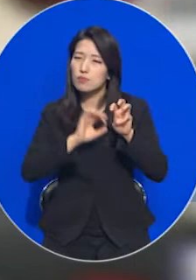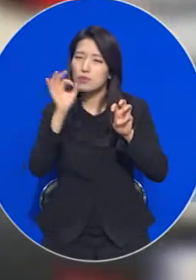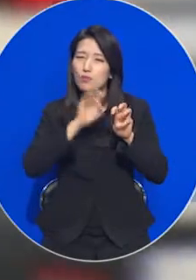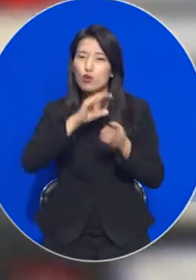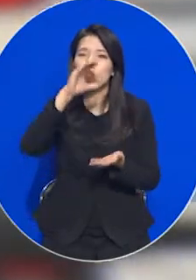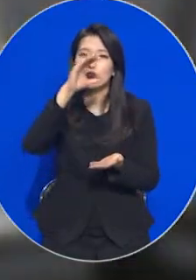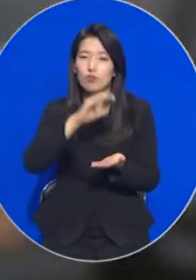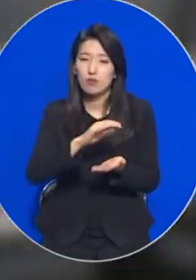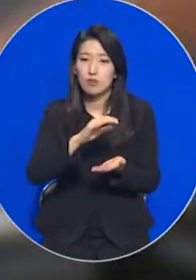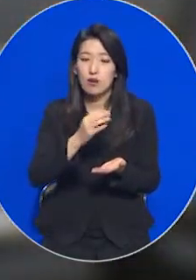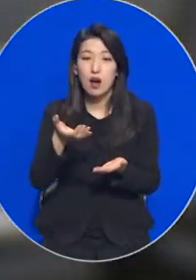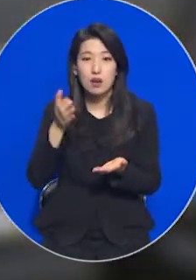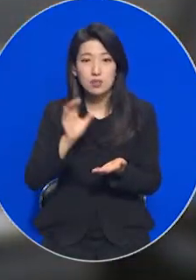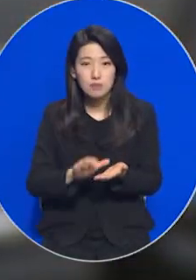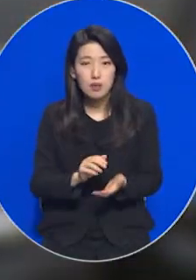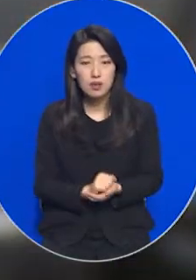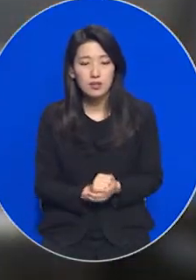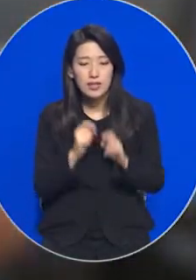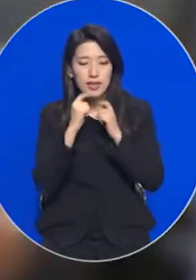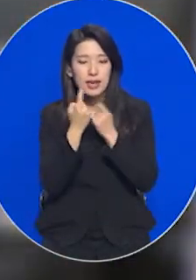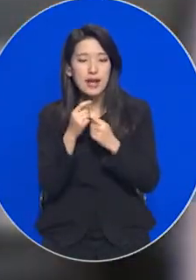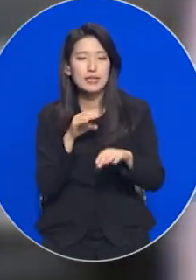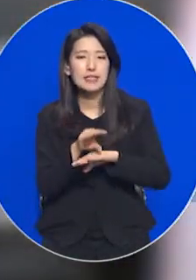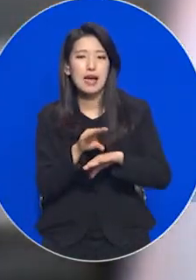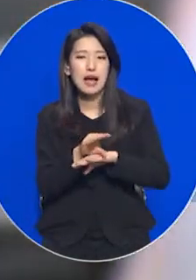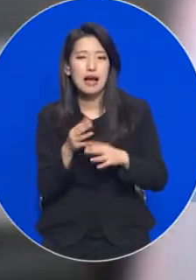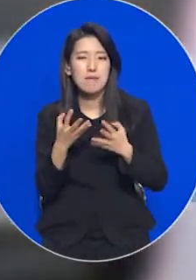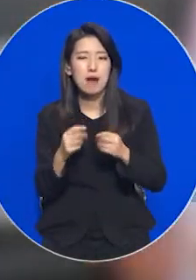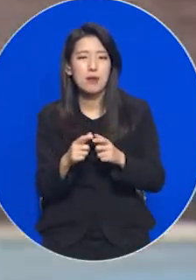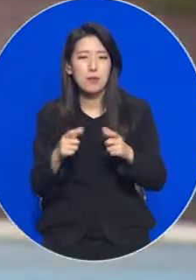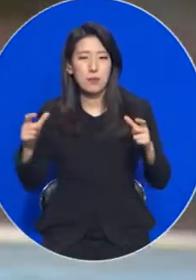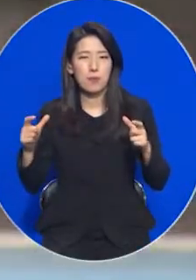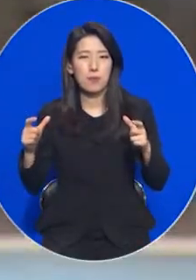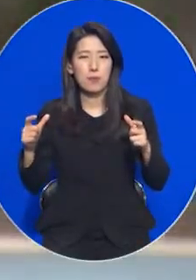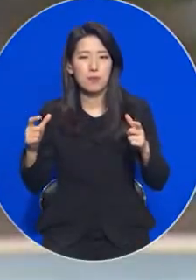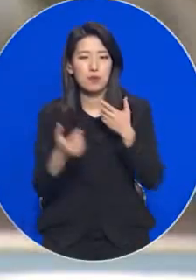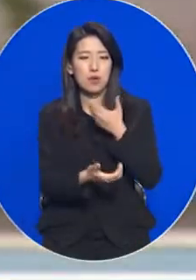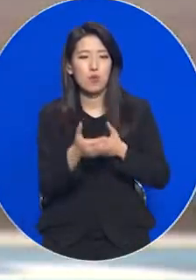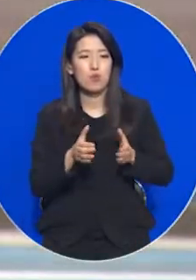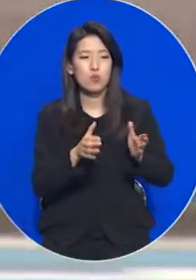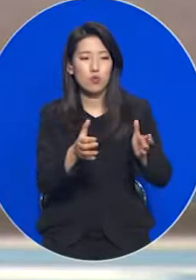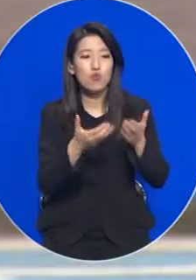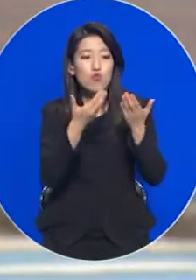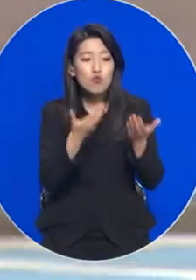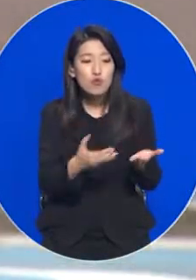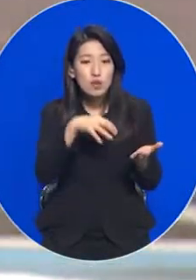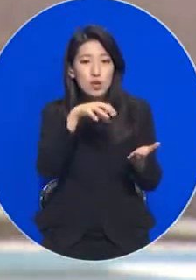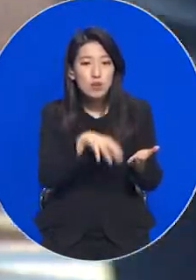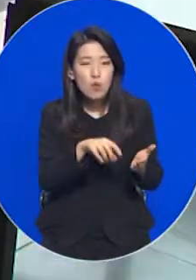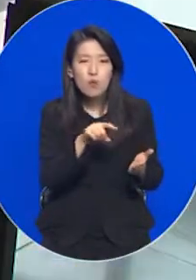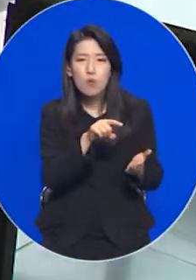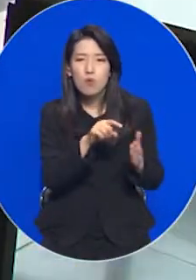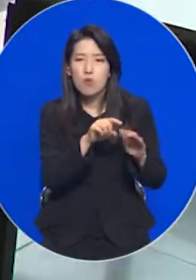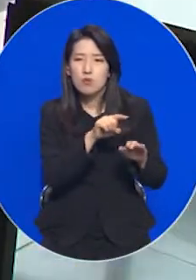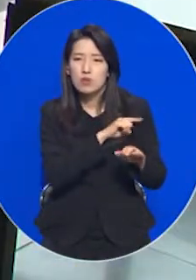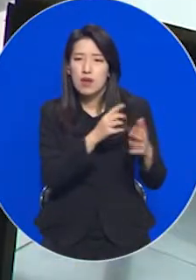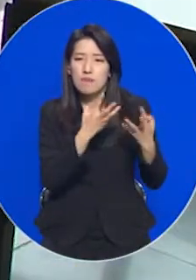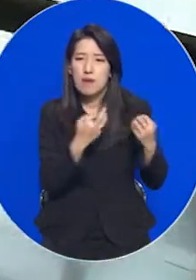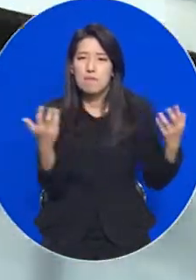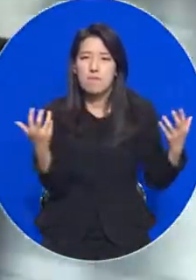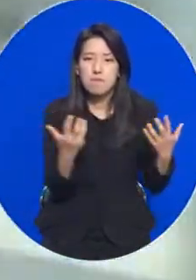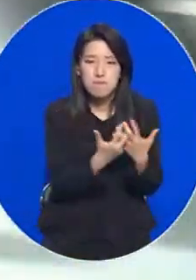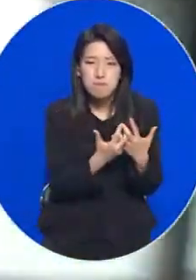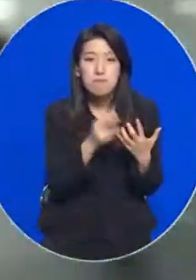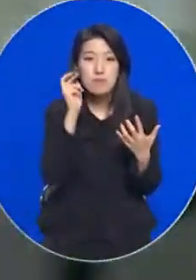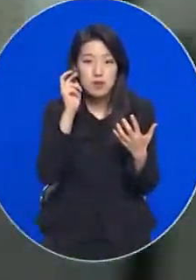수준이지만 대중교통보다는 자가용 이용이 늘어 그만큼 고속도로 휴게소가 붐빌 수밖에 없습니다. 이에